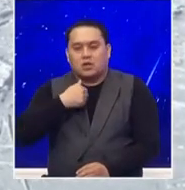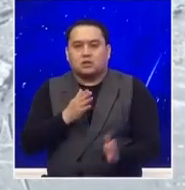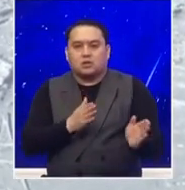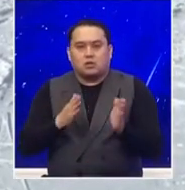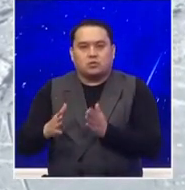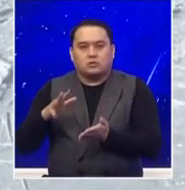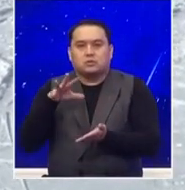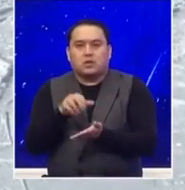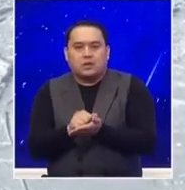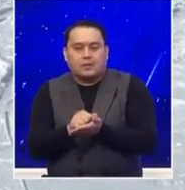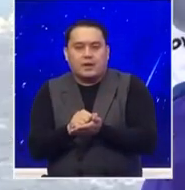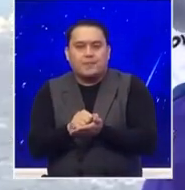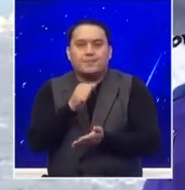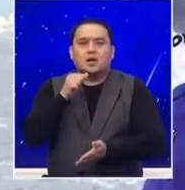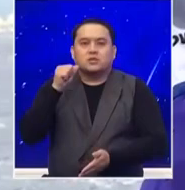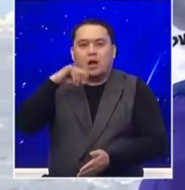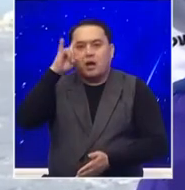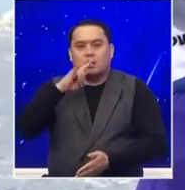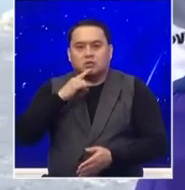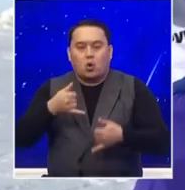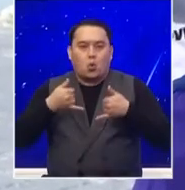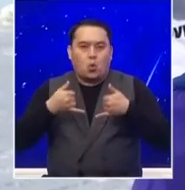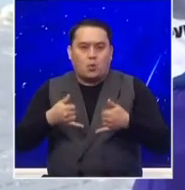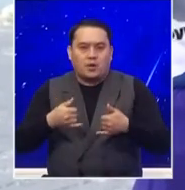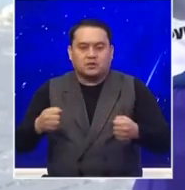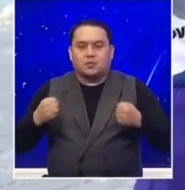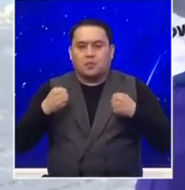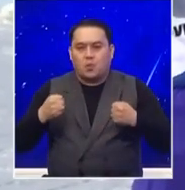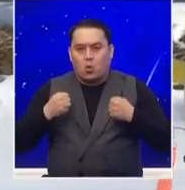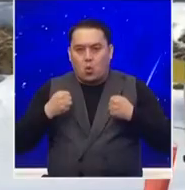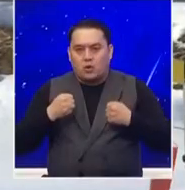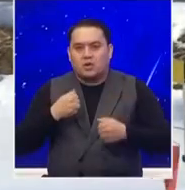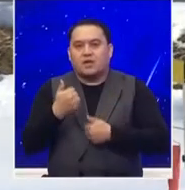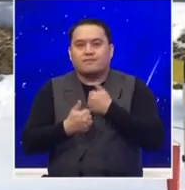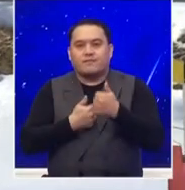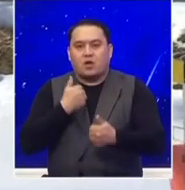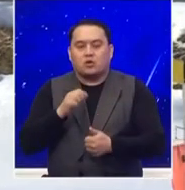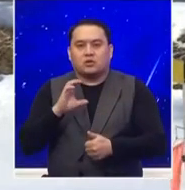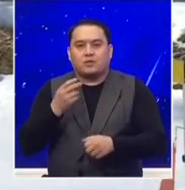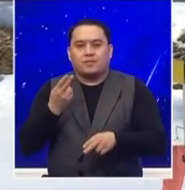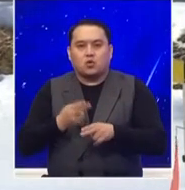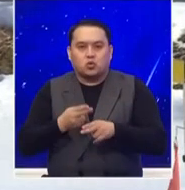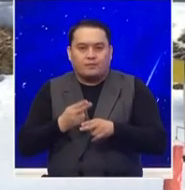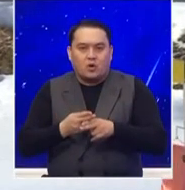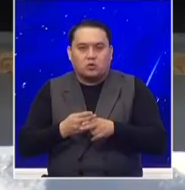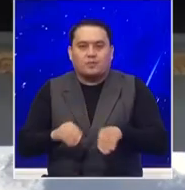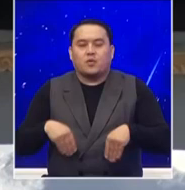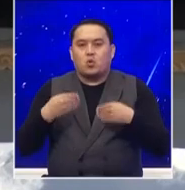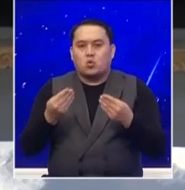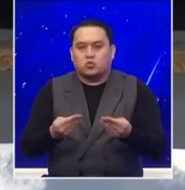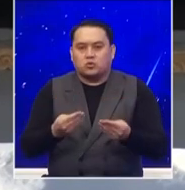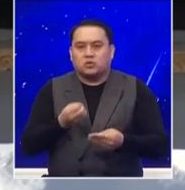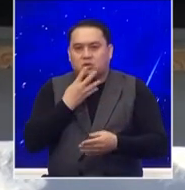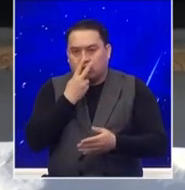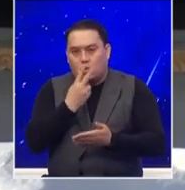түрде айналысады. Былтыр Қазақстан біріншілігімен кубогында спринт және аралас эстафетада қола жүлдегер атанды. Ол шаңғымен жүгіруде